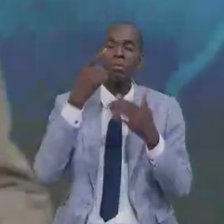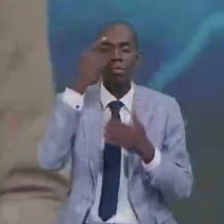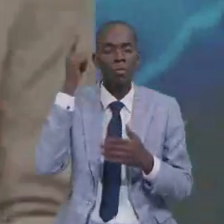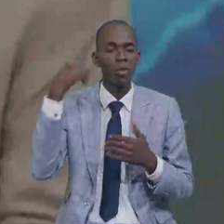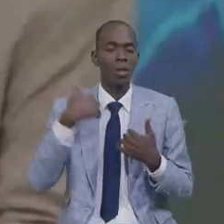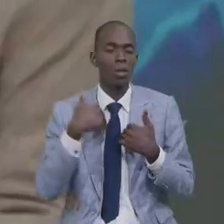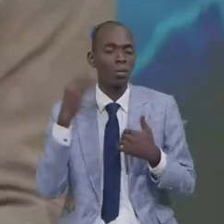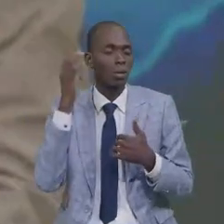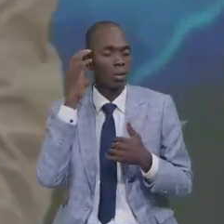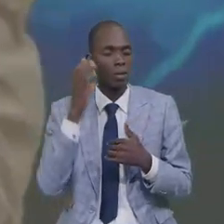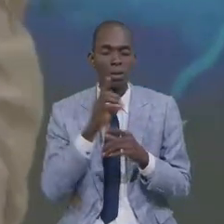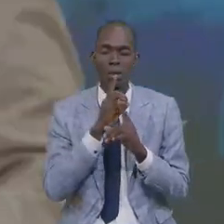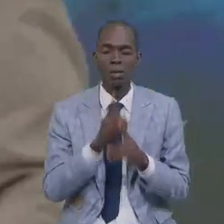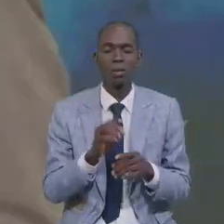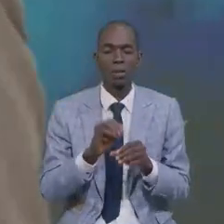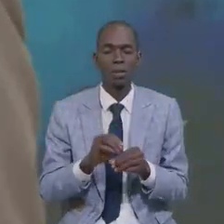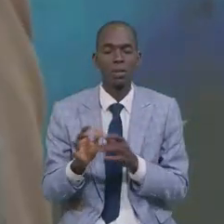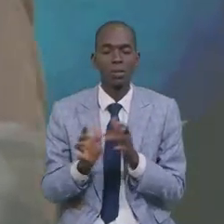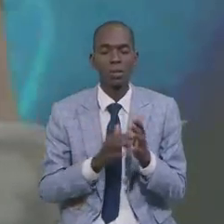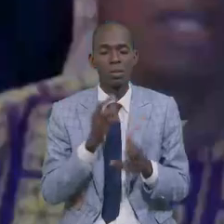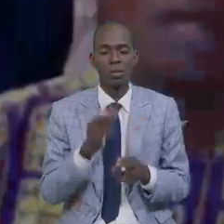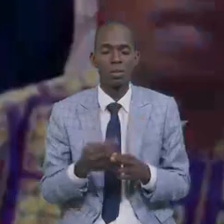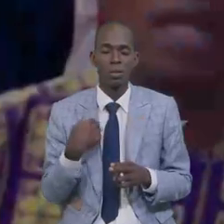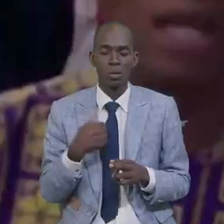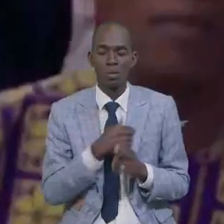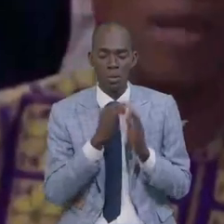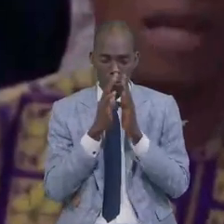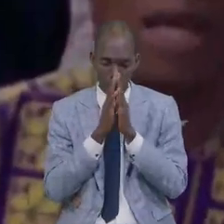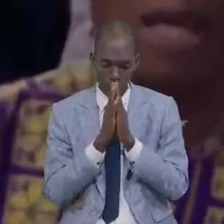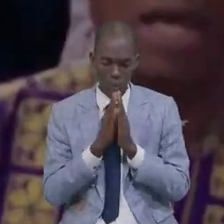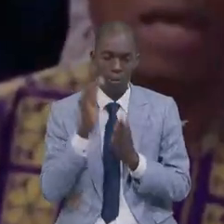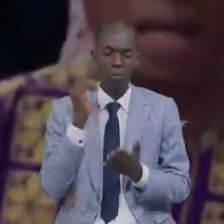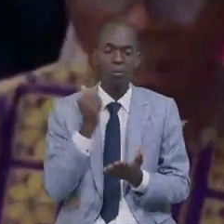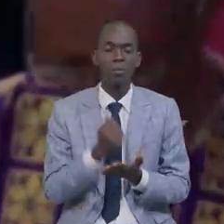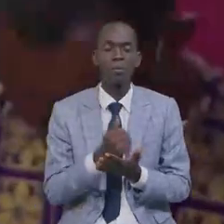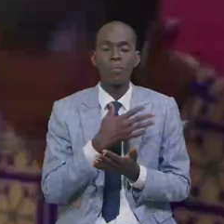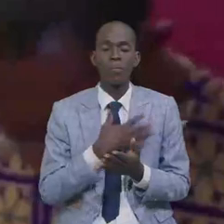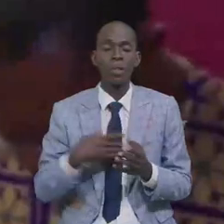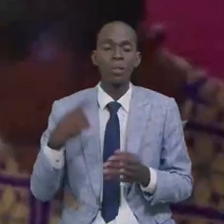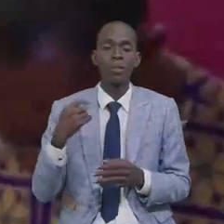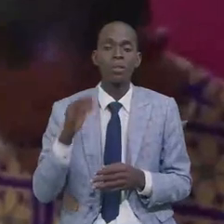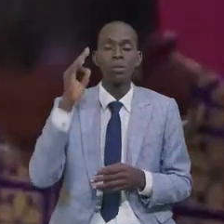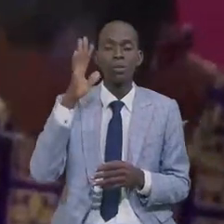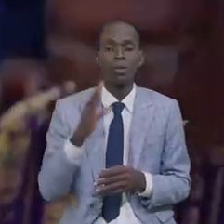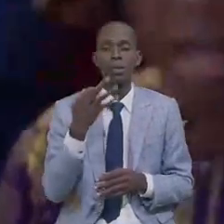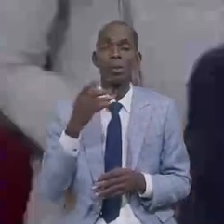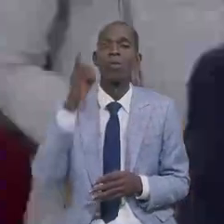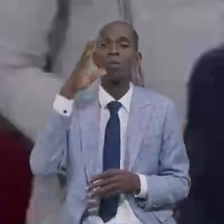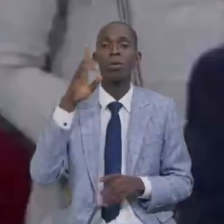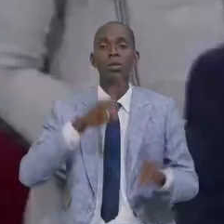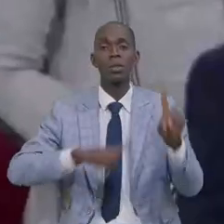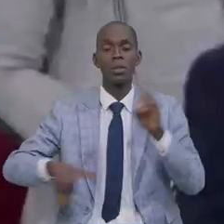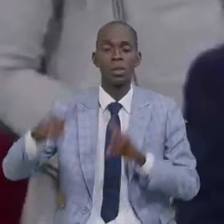parce que nous savons que tu l'as fait. Au nom de Jésus, nous prions. Et les ministres de